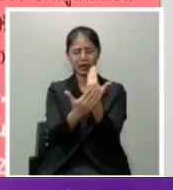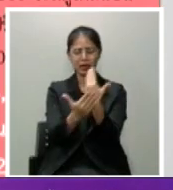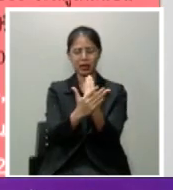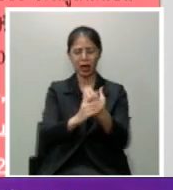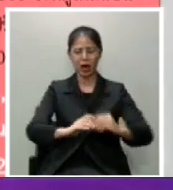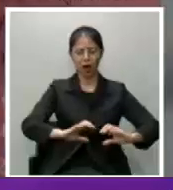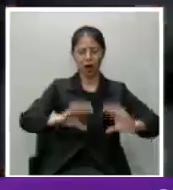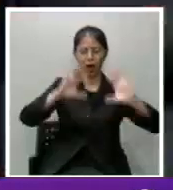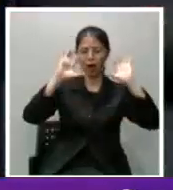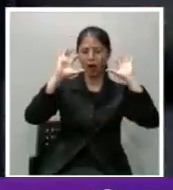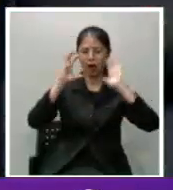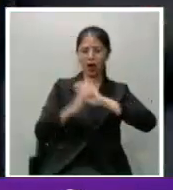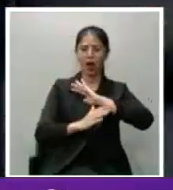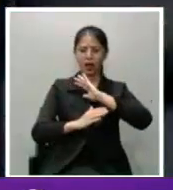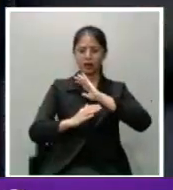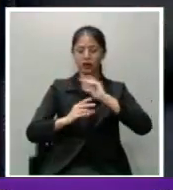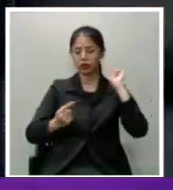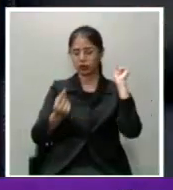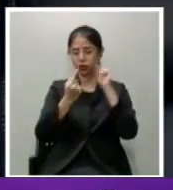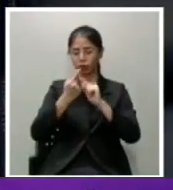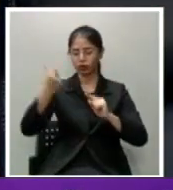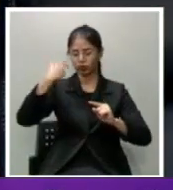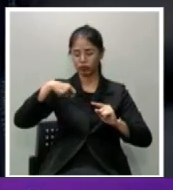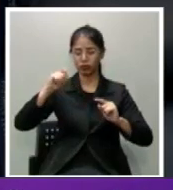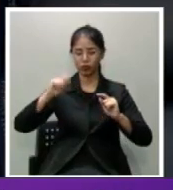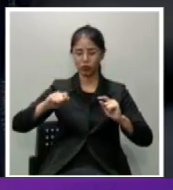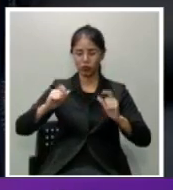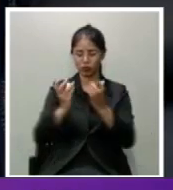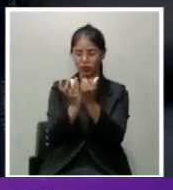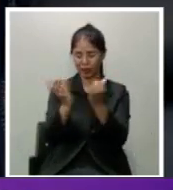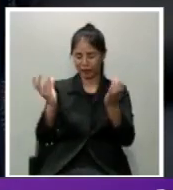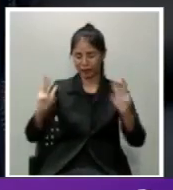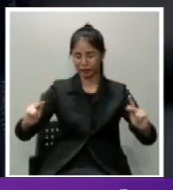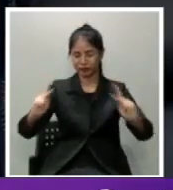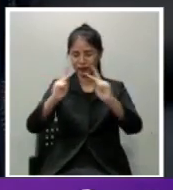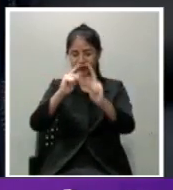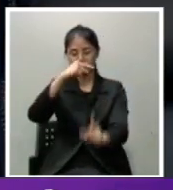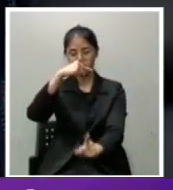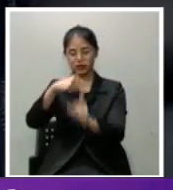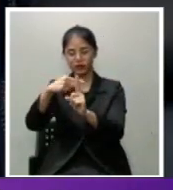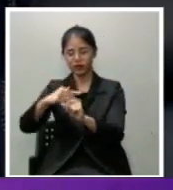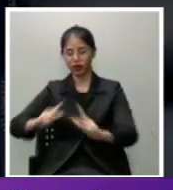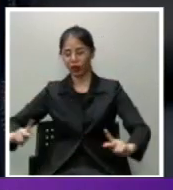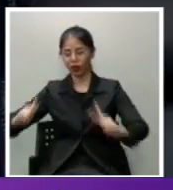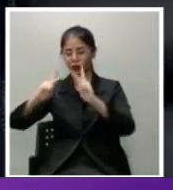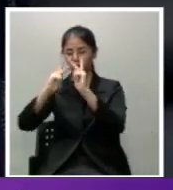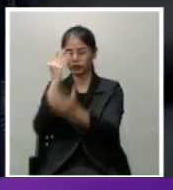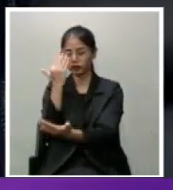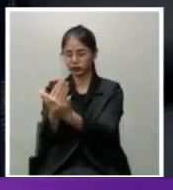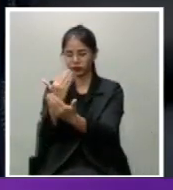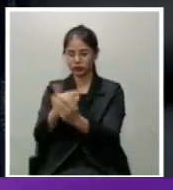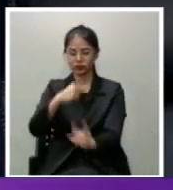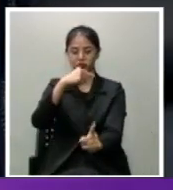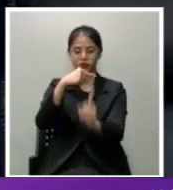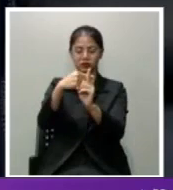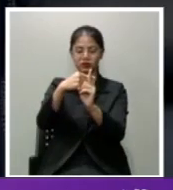ระทรวงยุติธรรมทั้งกระทรวงบวกกับงบประมาณกระทรวงการคลังทั้งกระทรวงยังไม่เท่